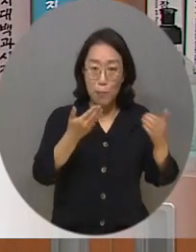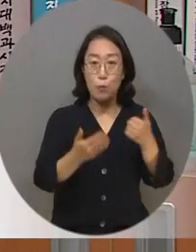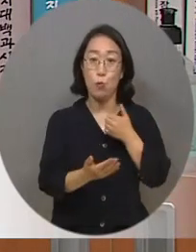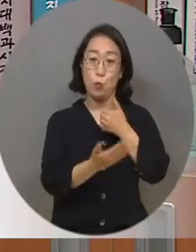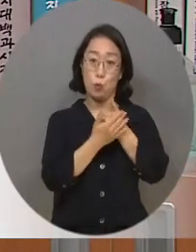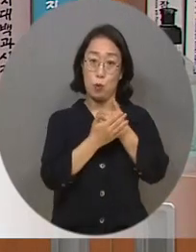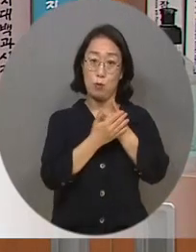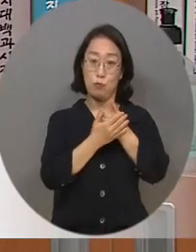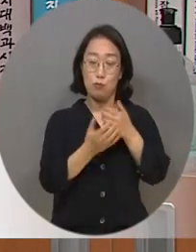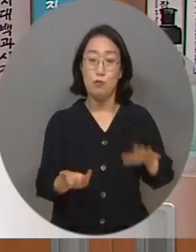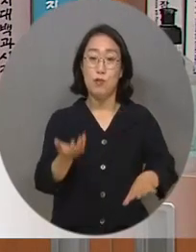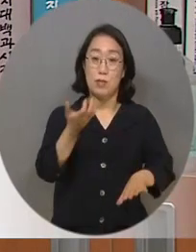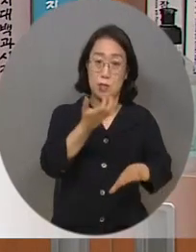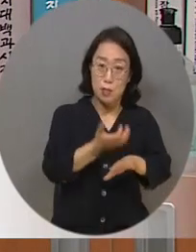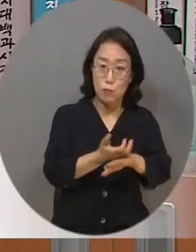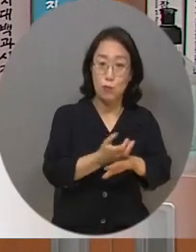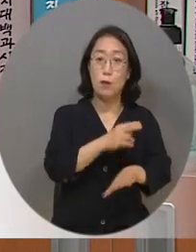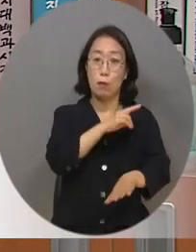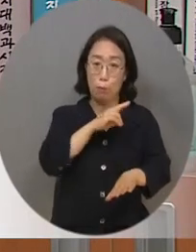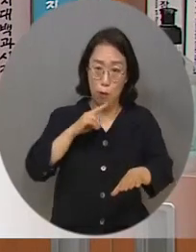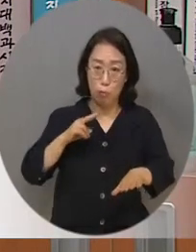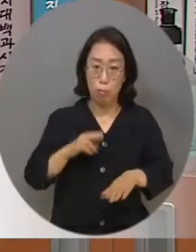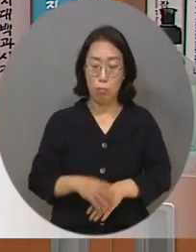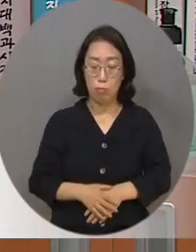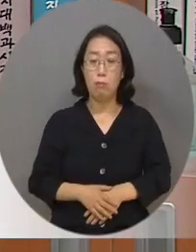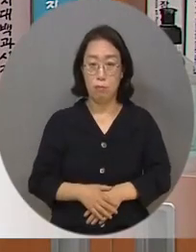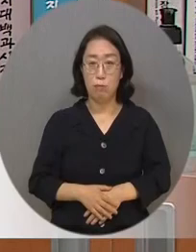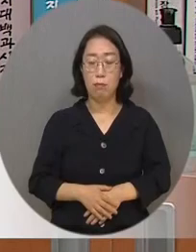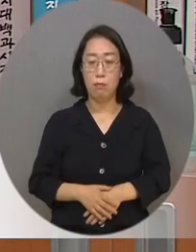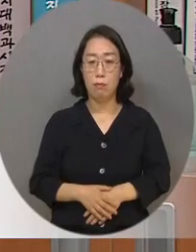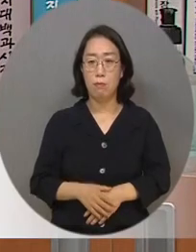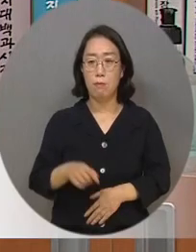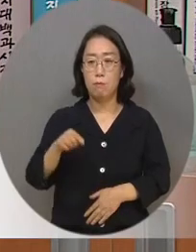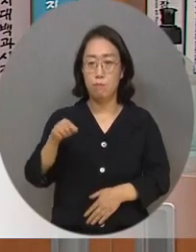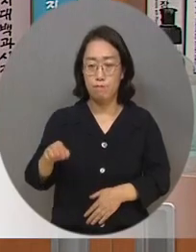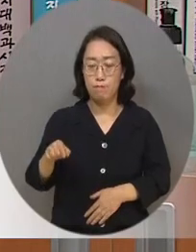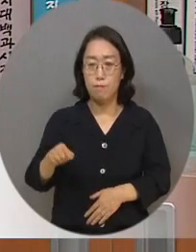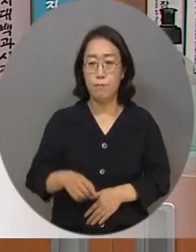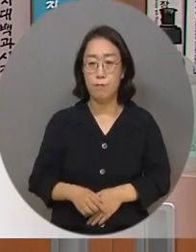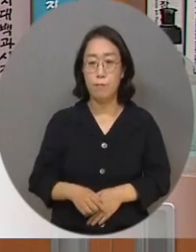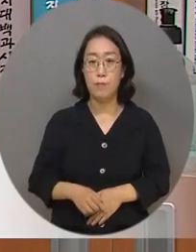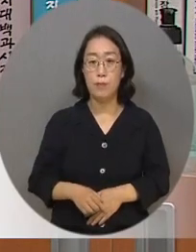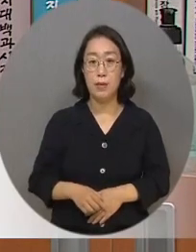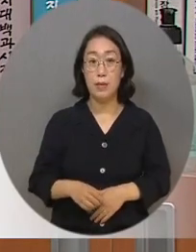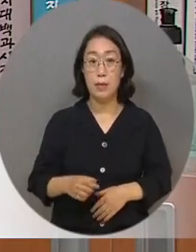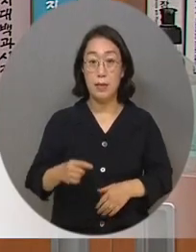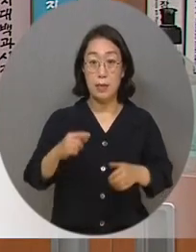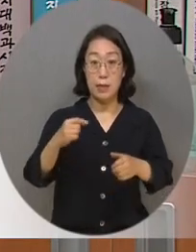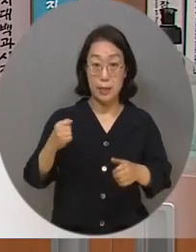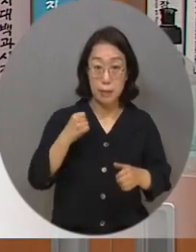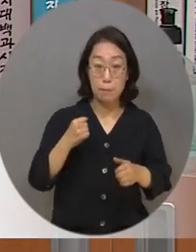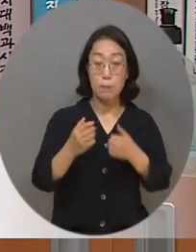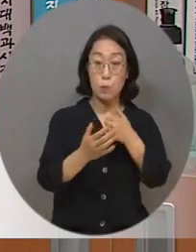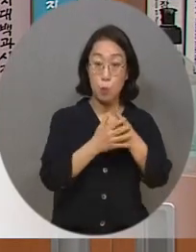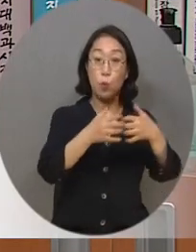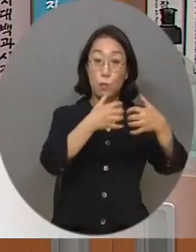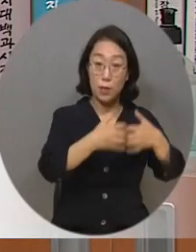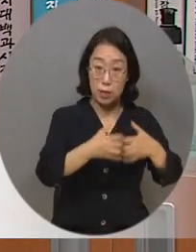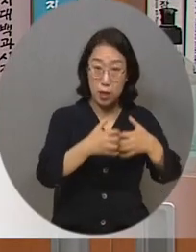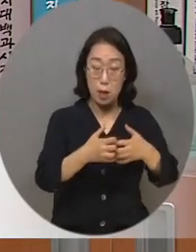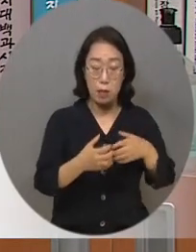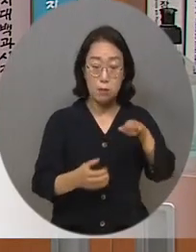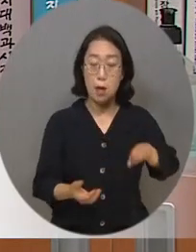같은 거나 그런 걸 도와주거나 차에 싣기 편하잖아요. 이 동력 보조장치도 차에 실 수도